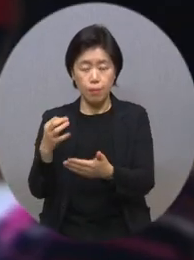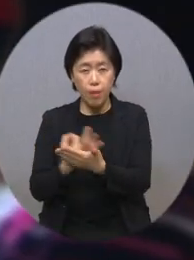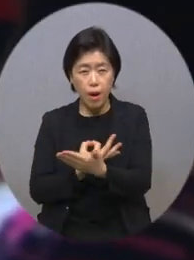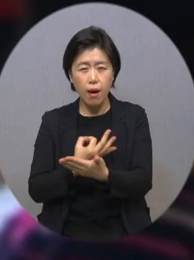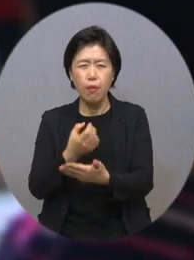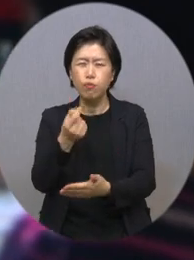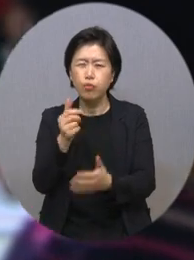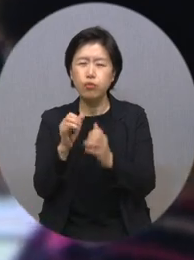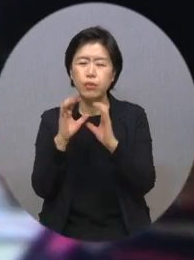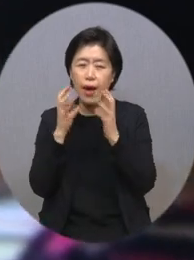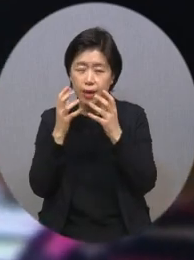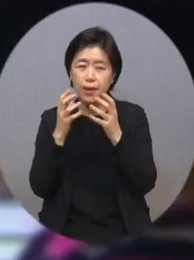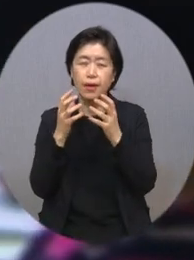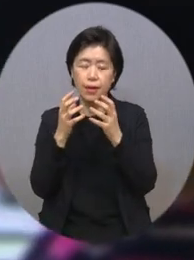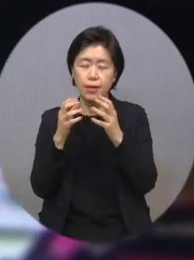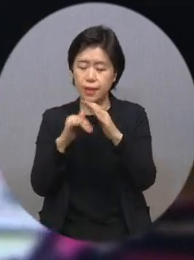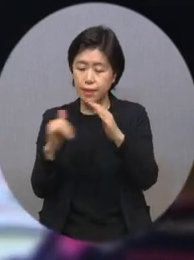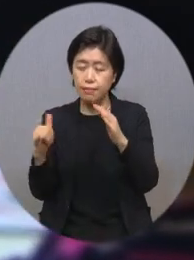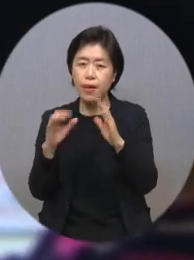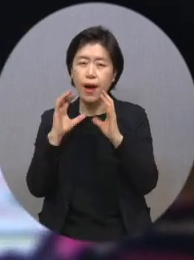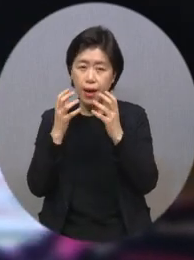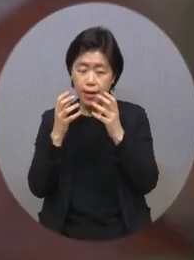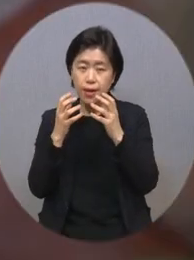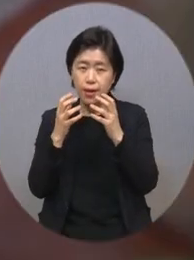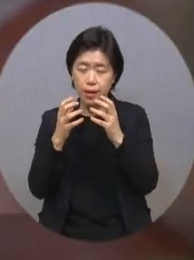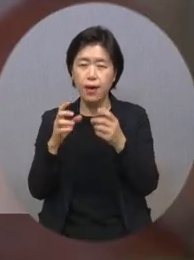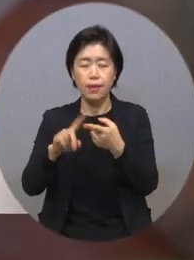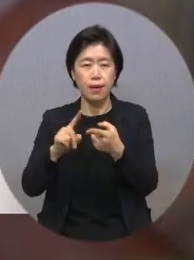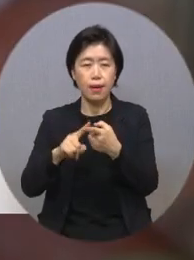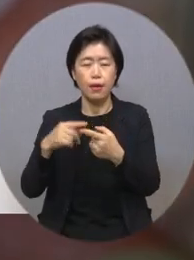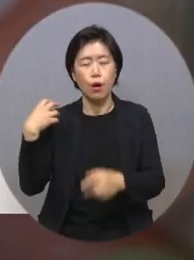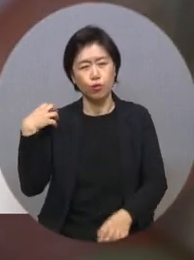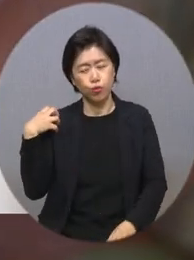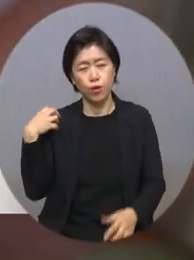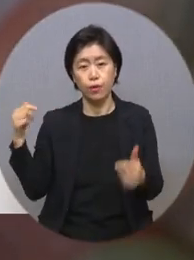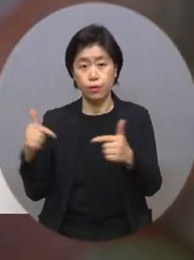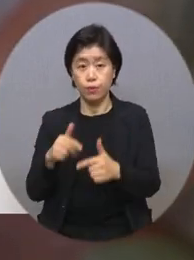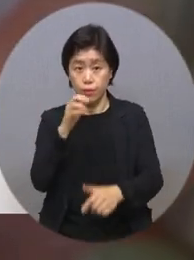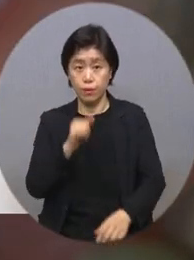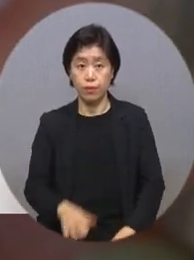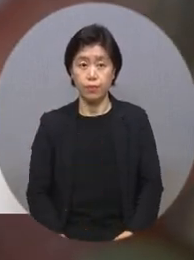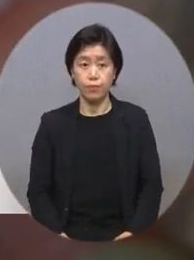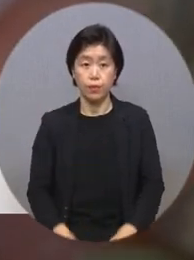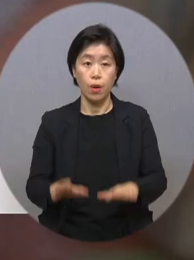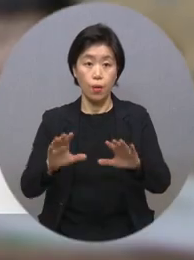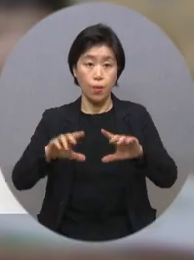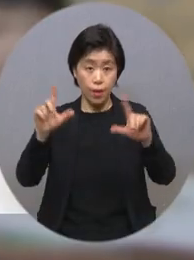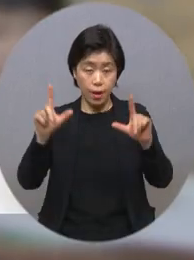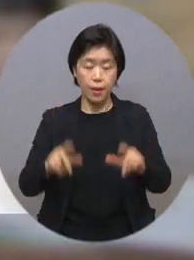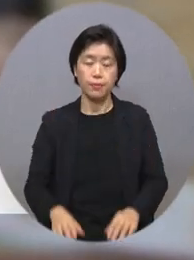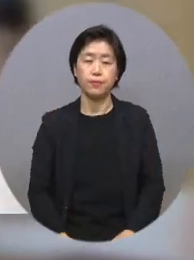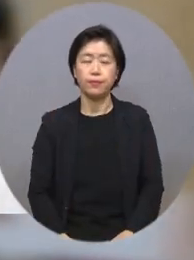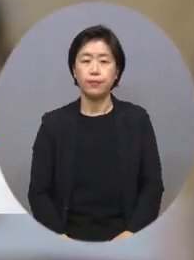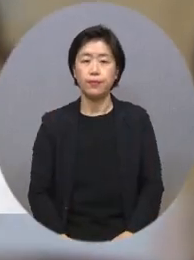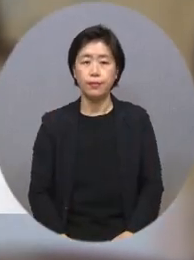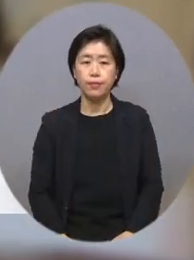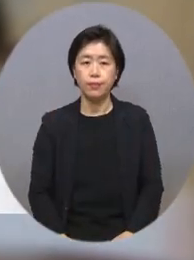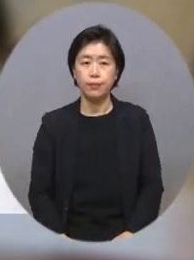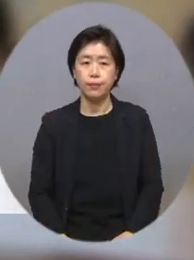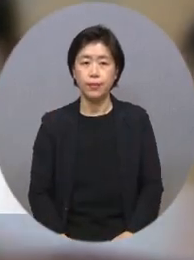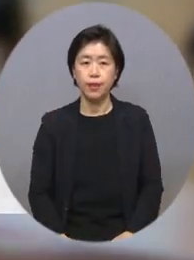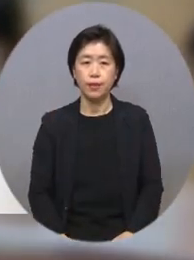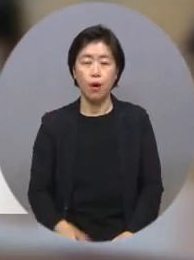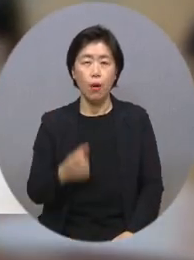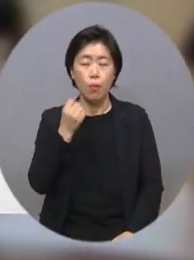학비 부담은 대폭 줄어듭니다 이에 따라 올해 사립 유치원에 다니는 법정 저소득층 유아에게는 추가로